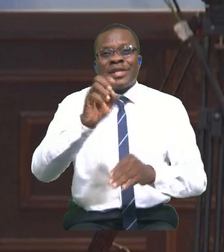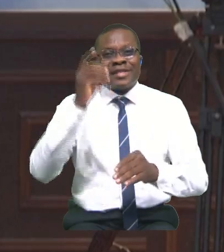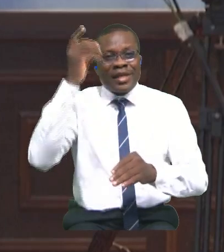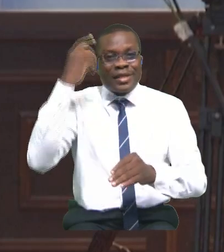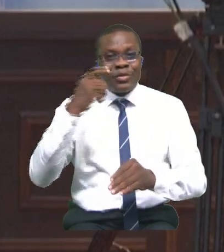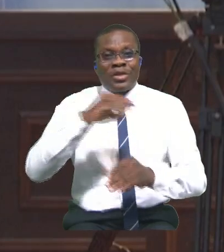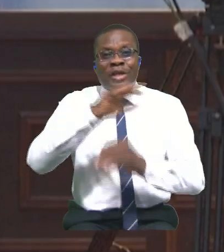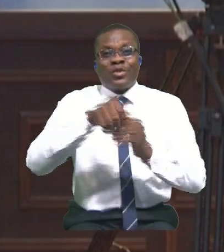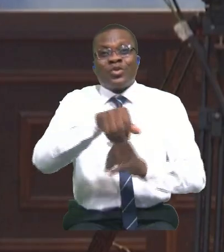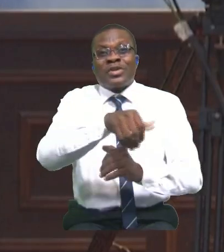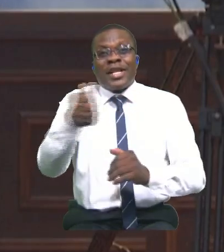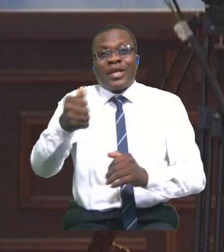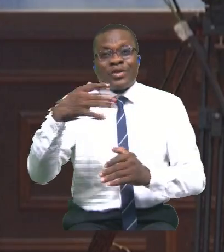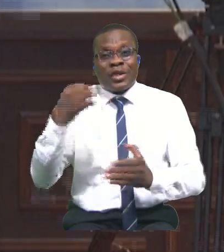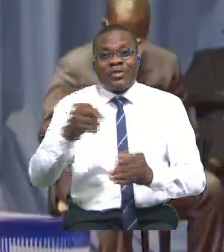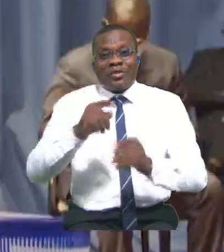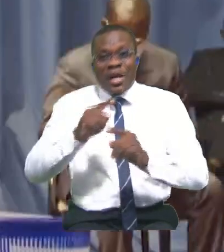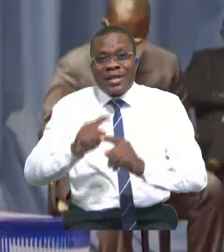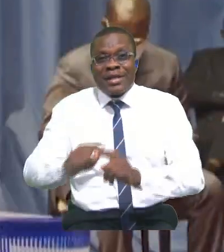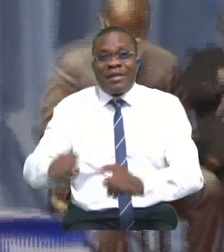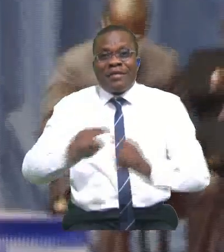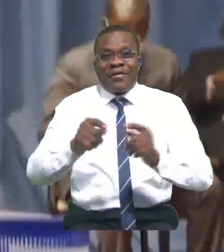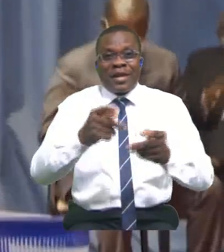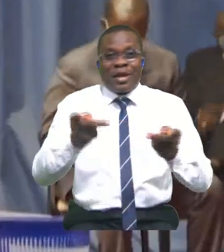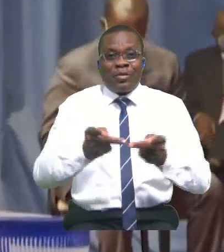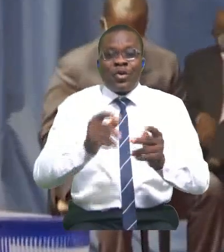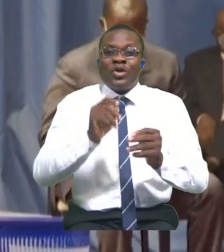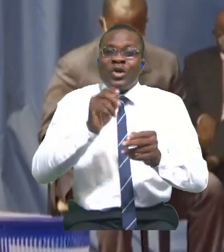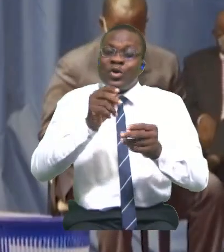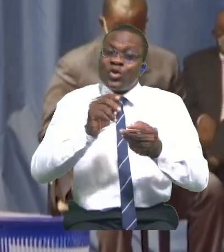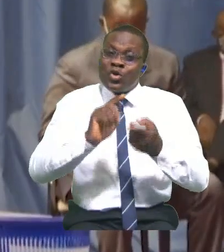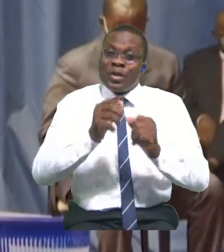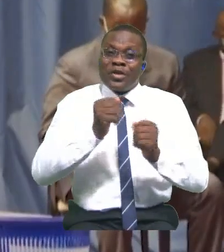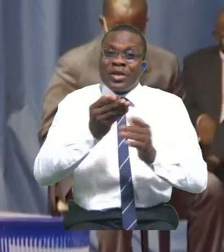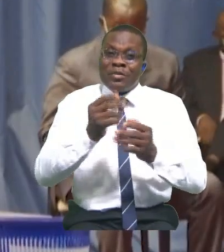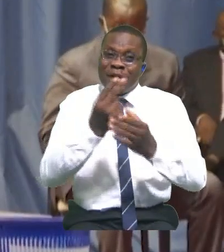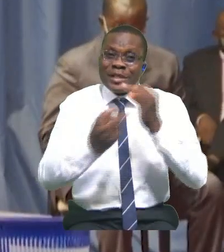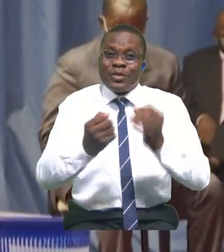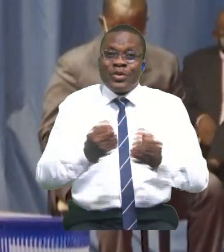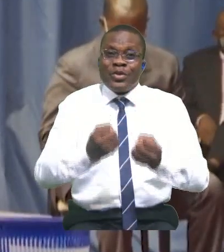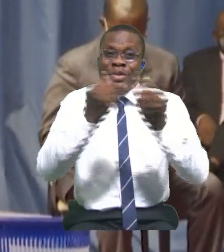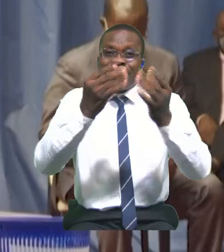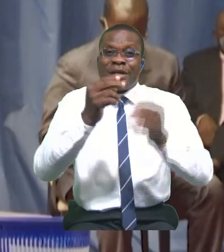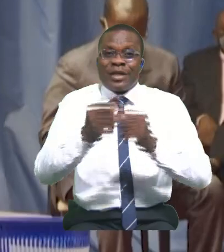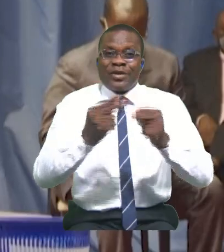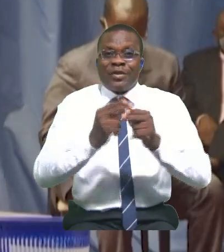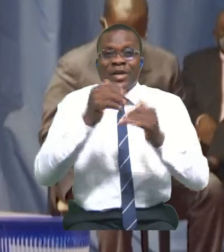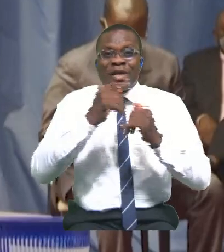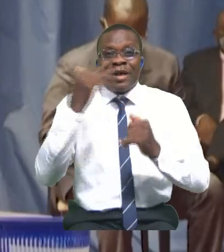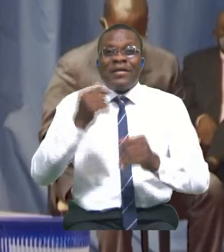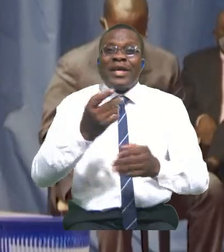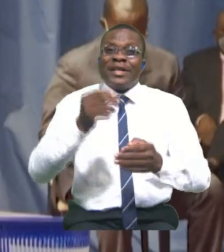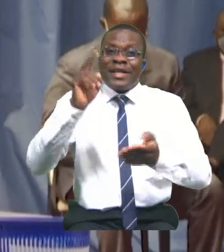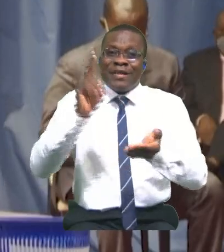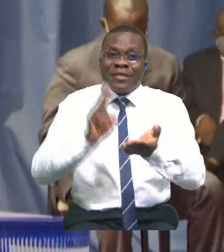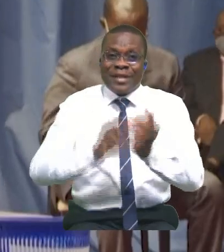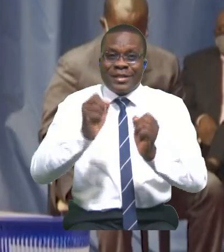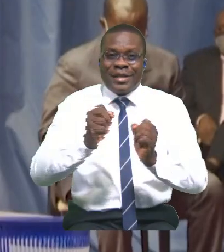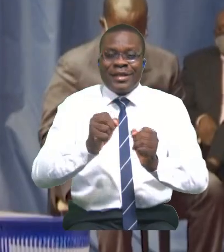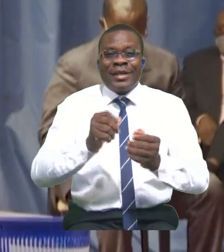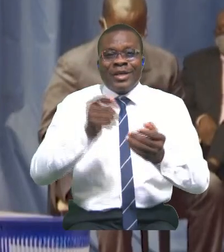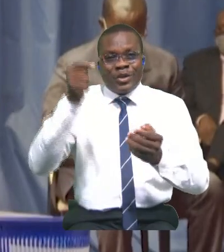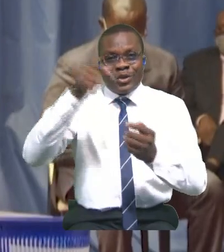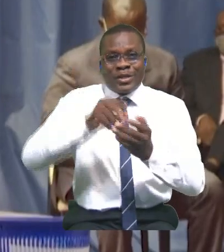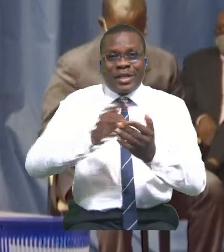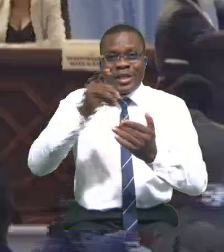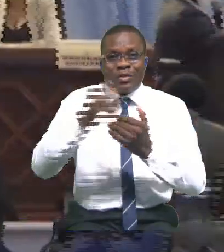candidatures à différents postes non parrainé par cette union sacrée de la nation avaent été invalidé jusqu'à début décembre les